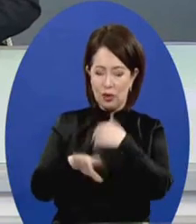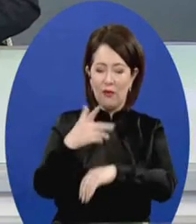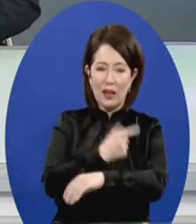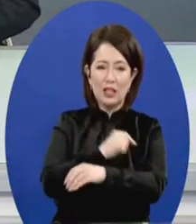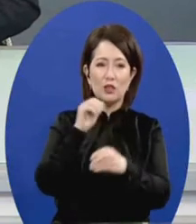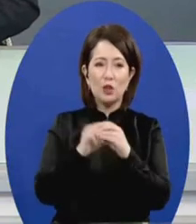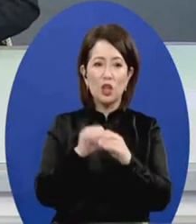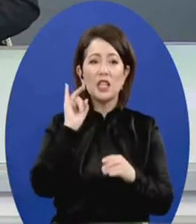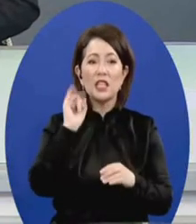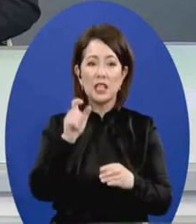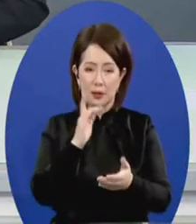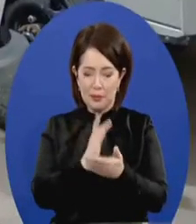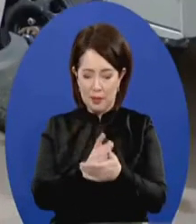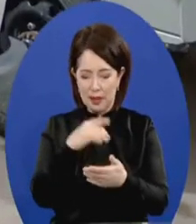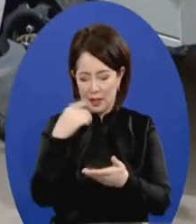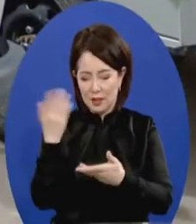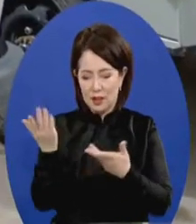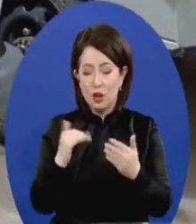их сурвалжууд хэлж байна.